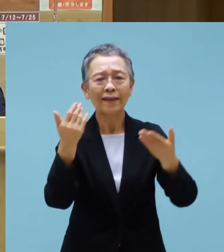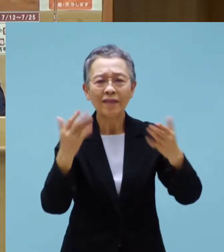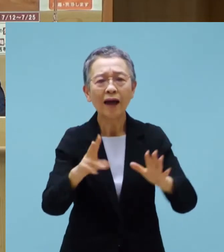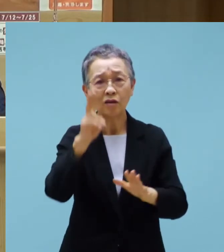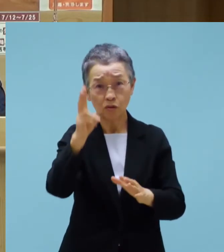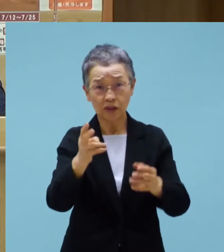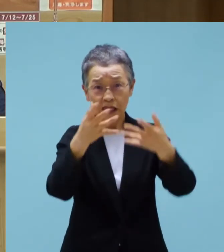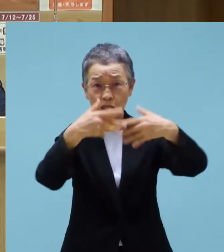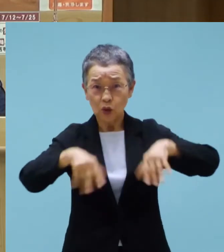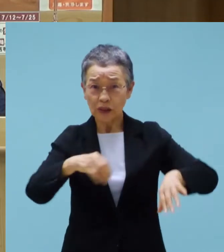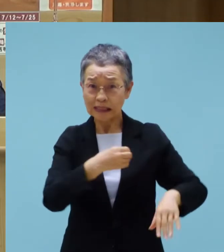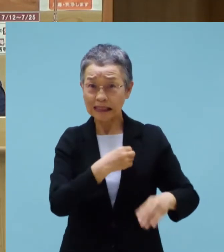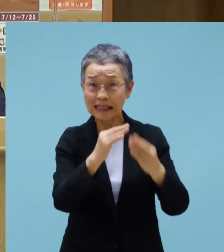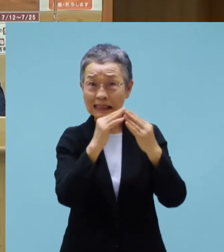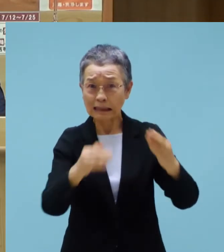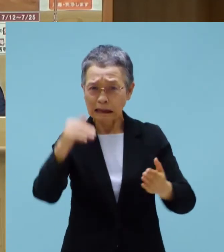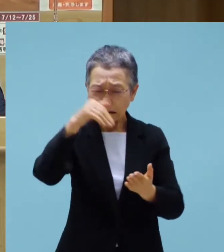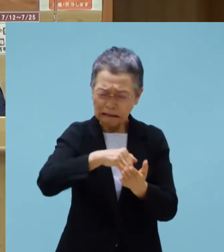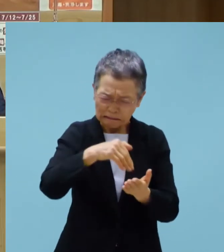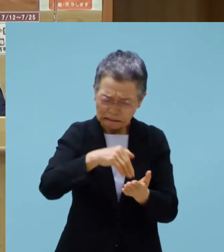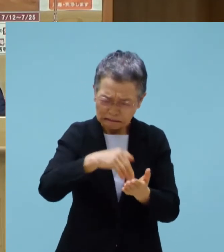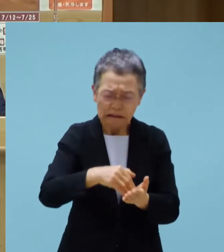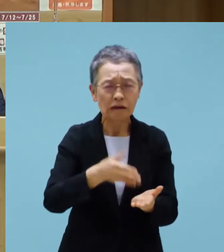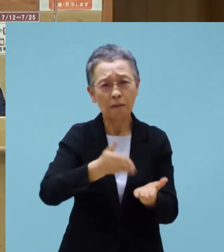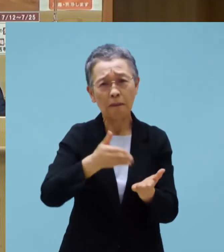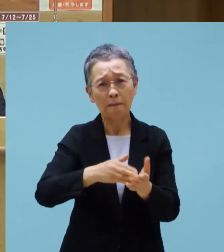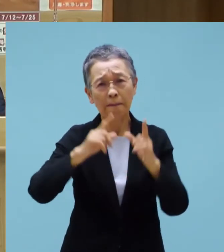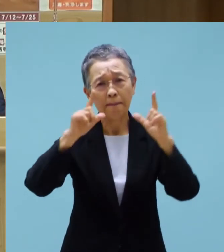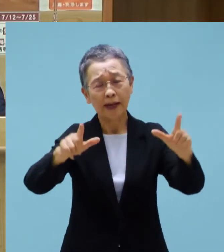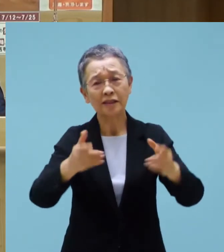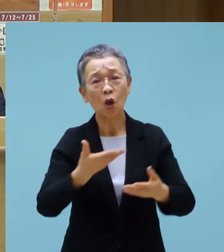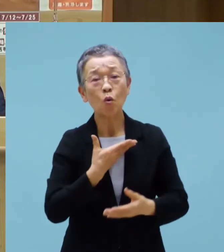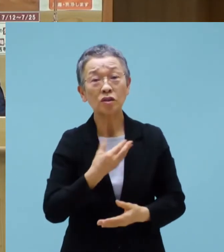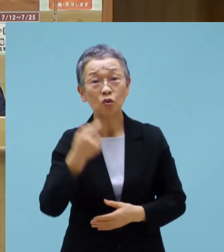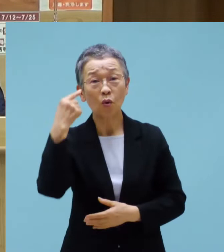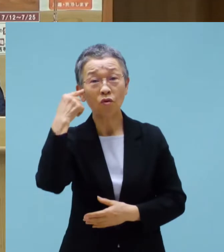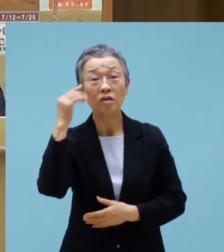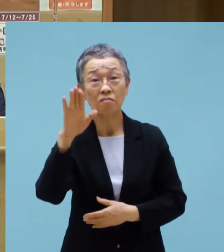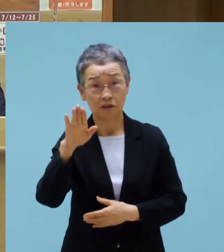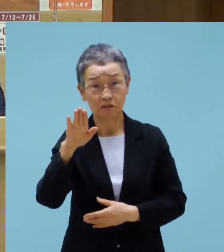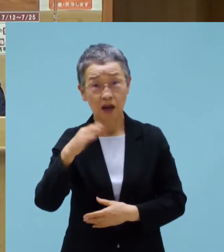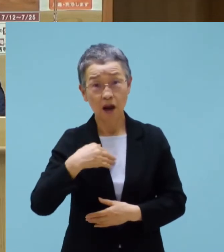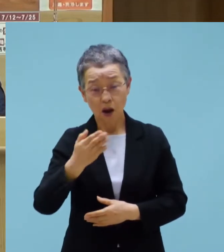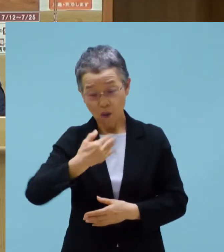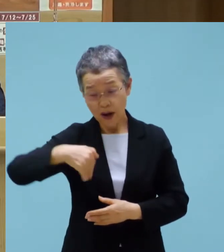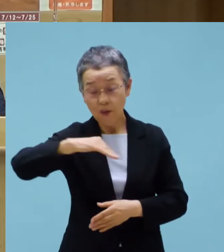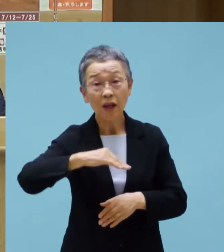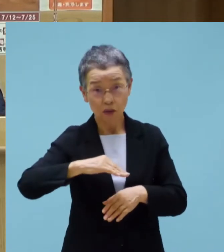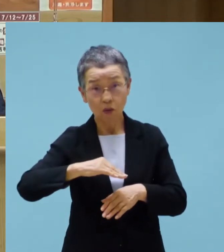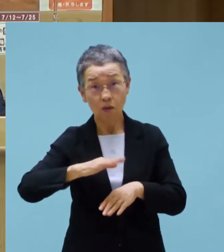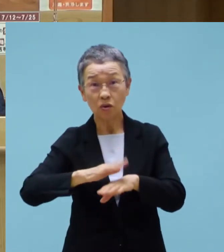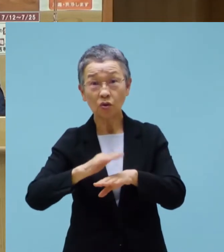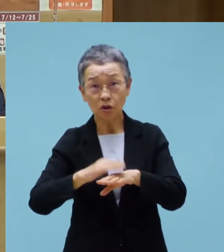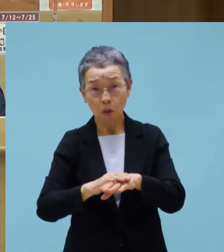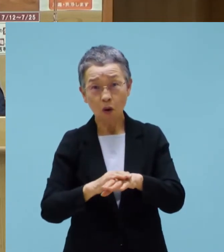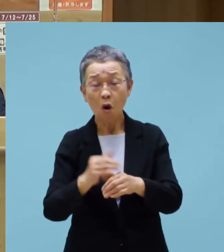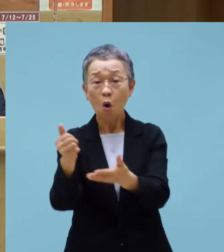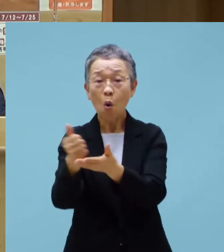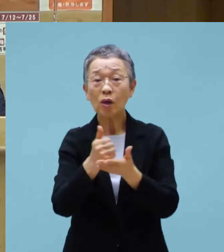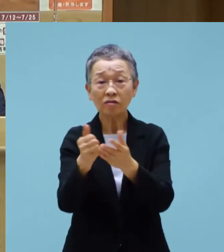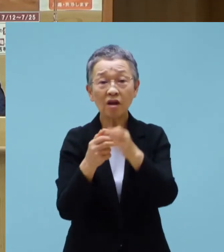として徹底していただかなければなりませんし、で我々としてもあのその、まあ、無観客になりましたね。そういう意味では、